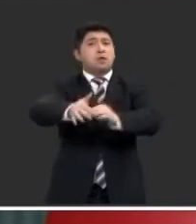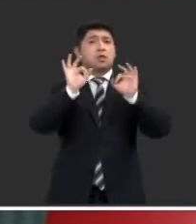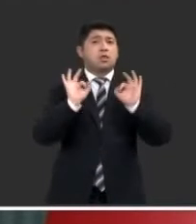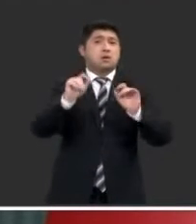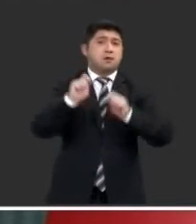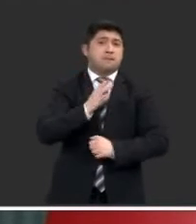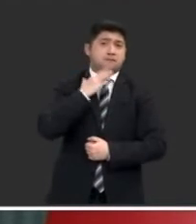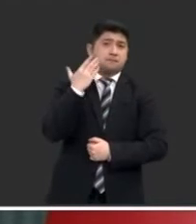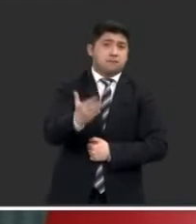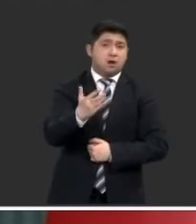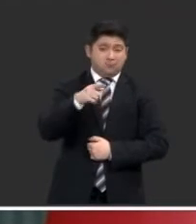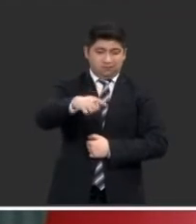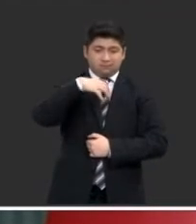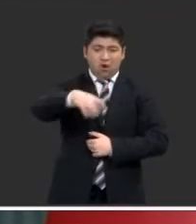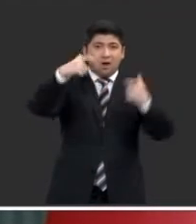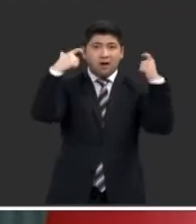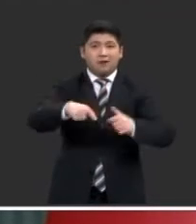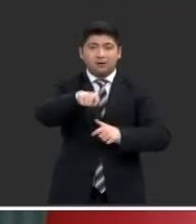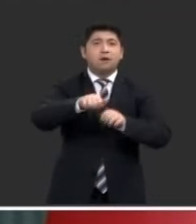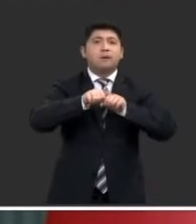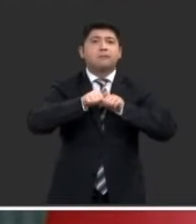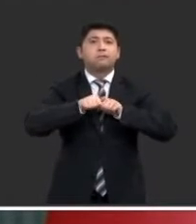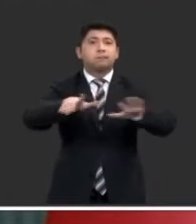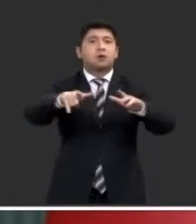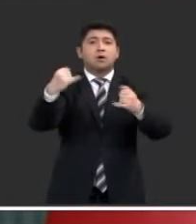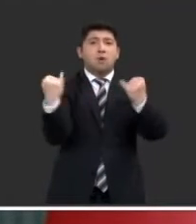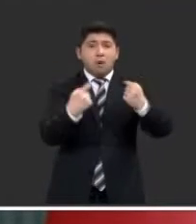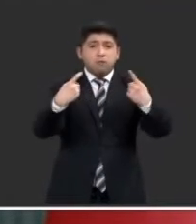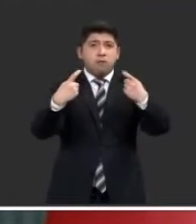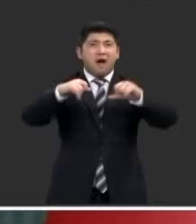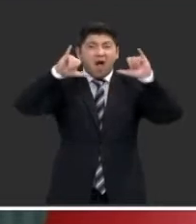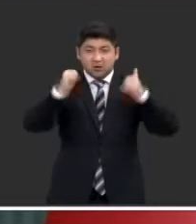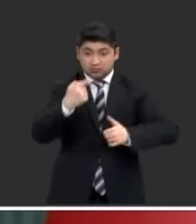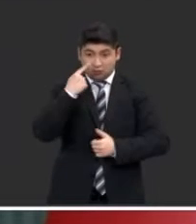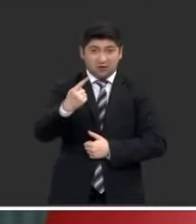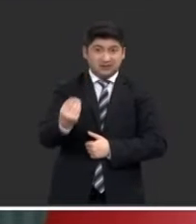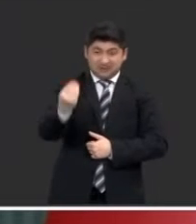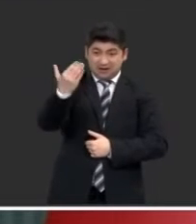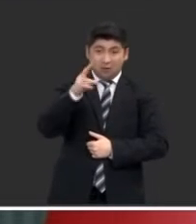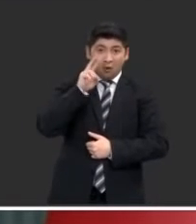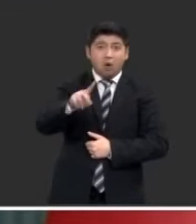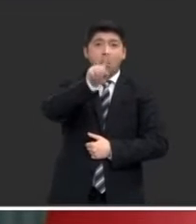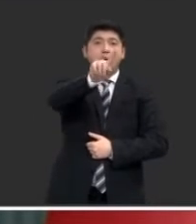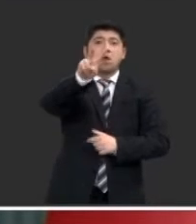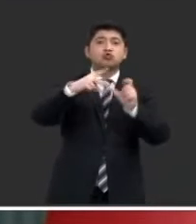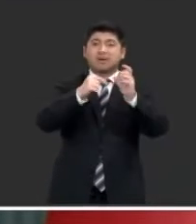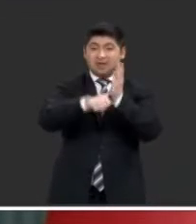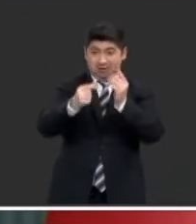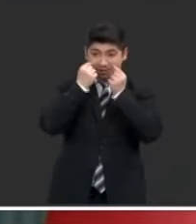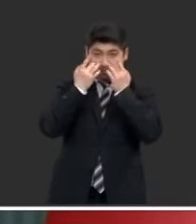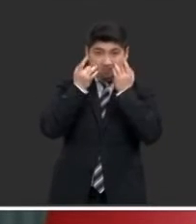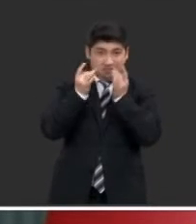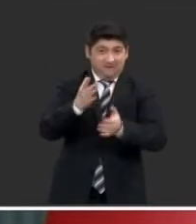ediyoruz bölgedeki durumun yaygın fiili çatışmaya dönüşme ihtimali belirlediği 12 Şubat'tan